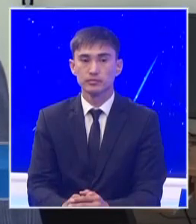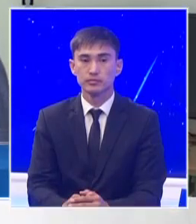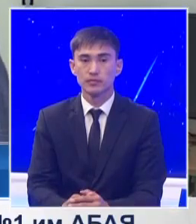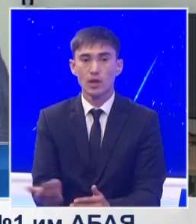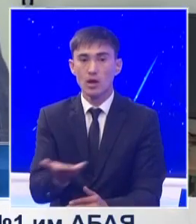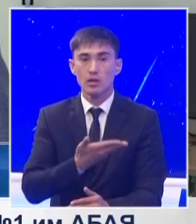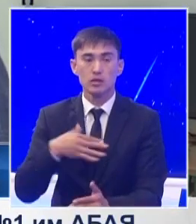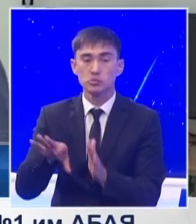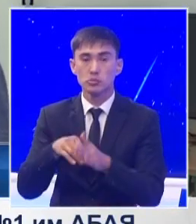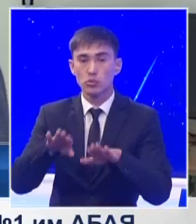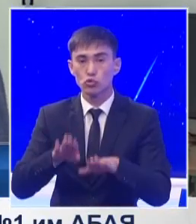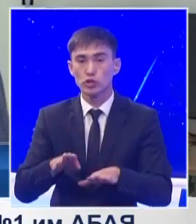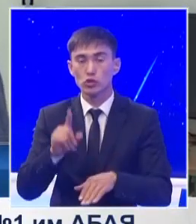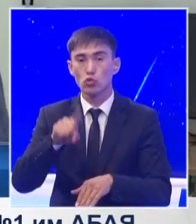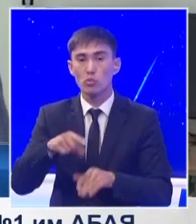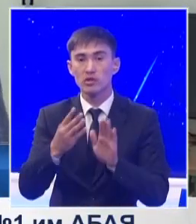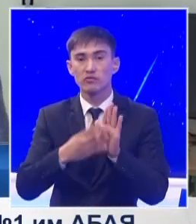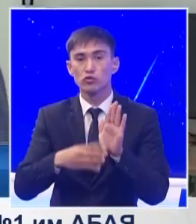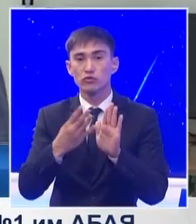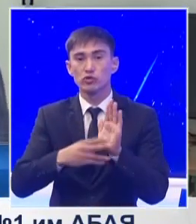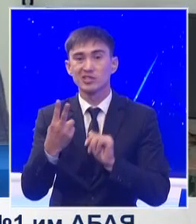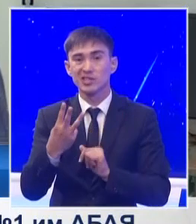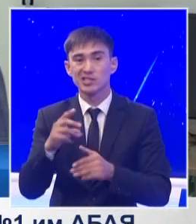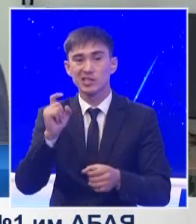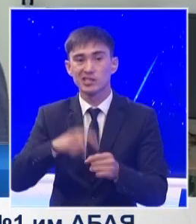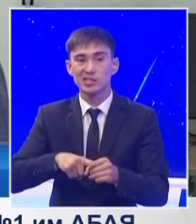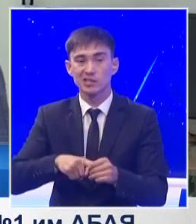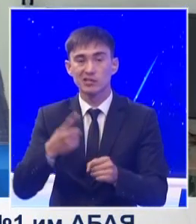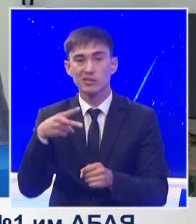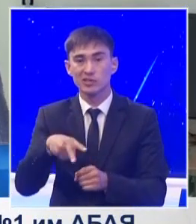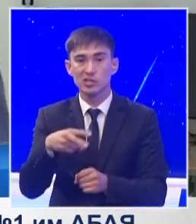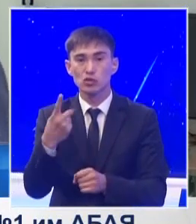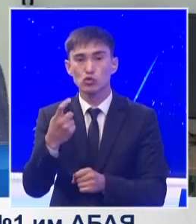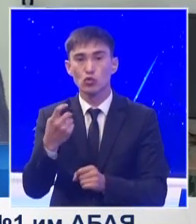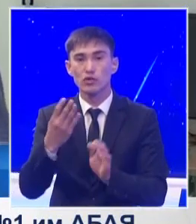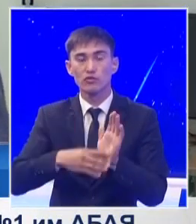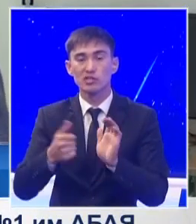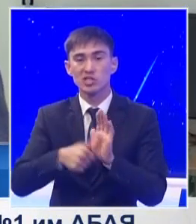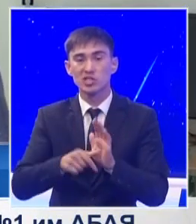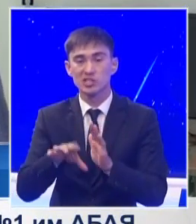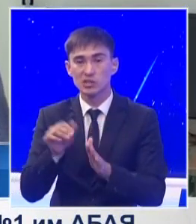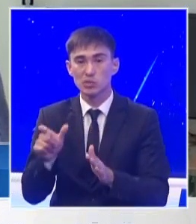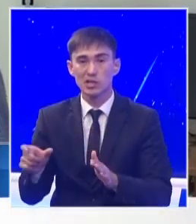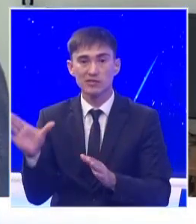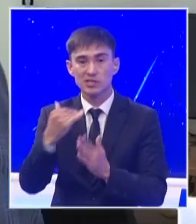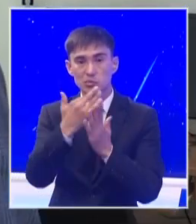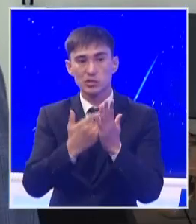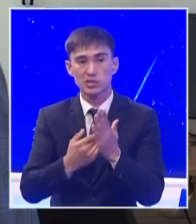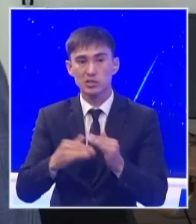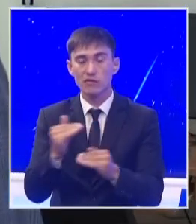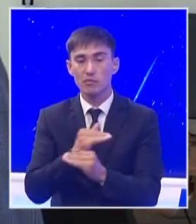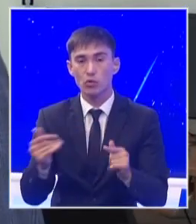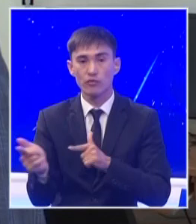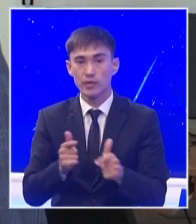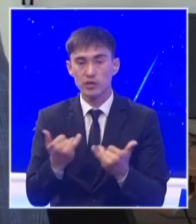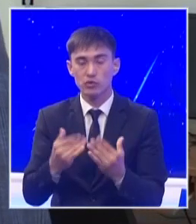На нашем избирательном участке номер 993 зарегистрировано 2196 избирателей. Все списки уже сформированы.